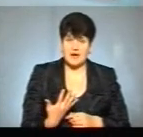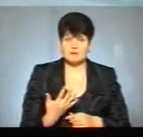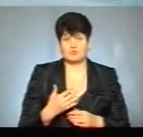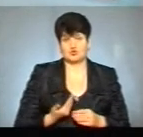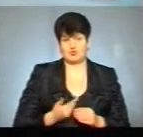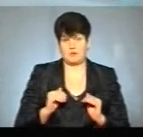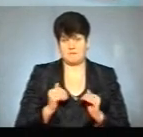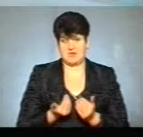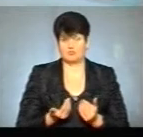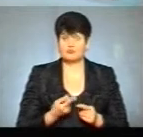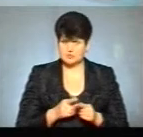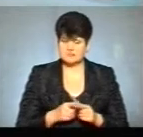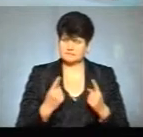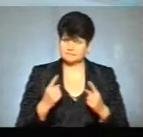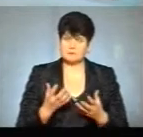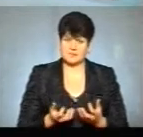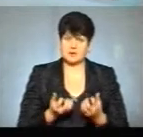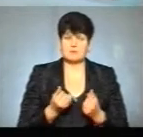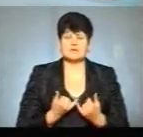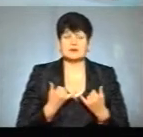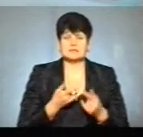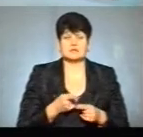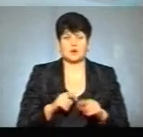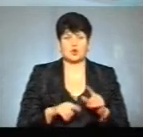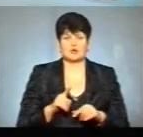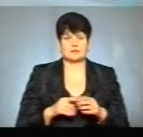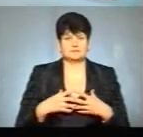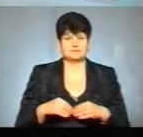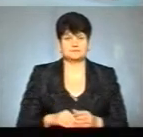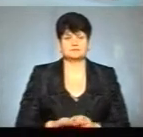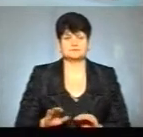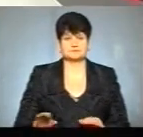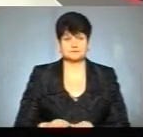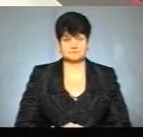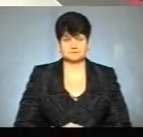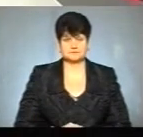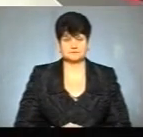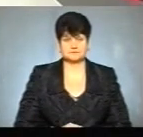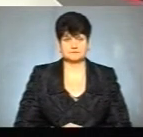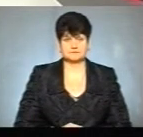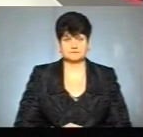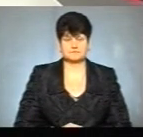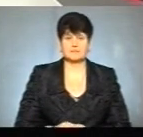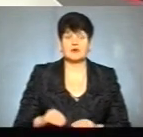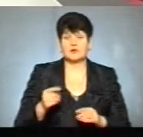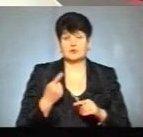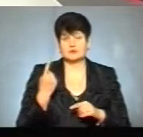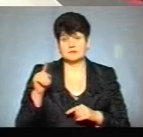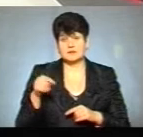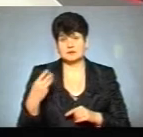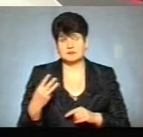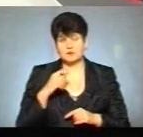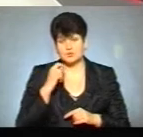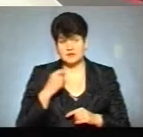Тобто суттєва підтримка для таких родин, для таких дітей. І все ж третина українців живе